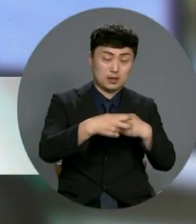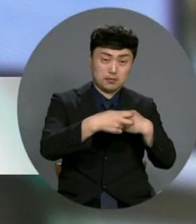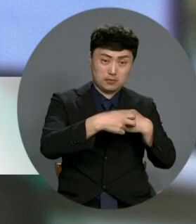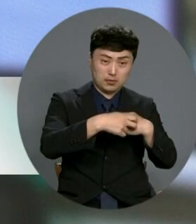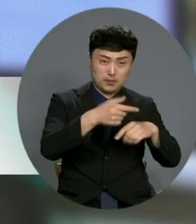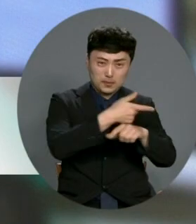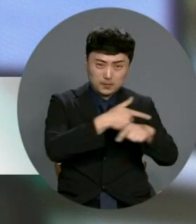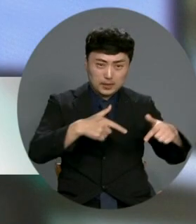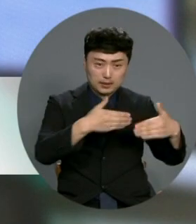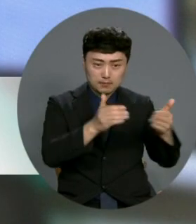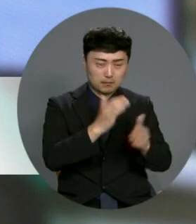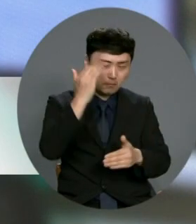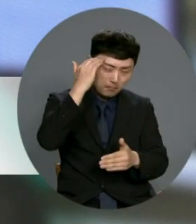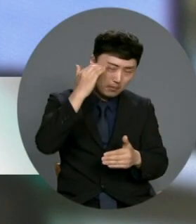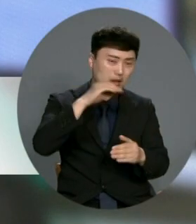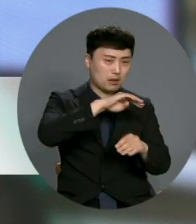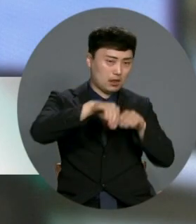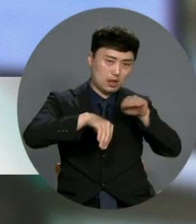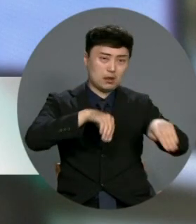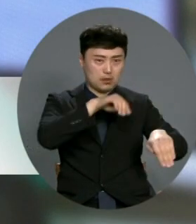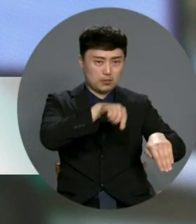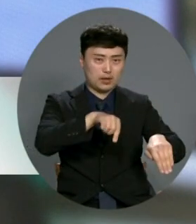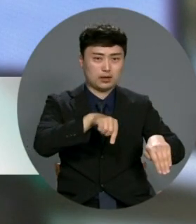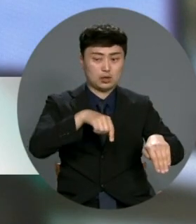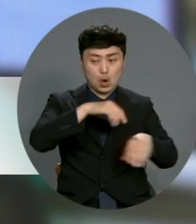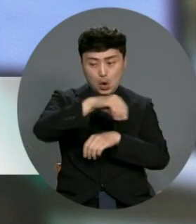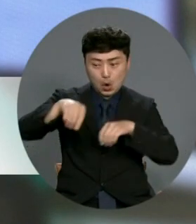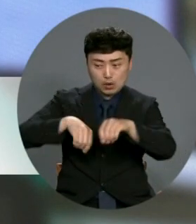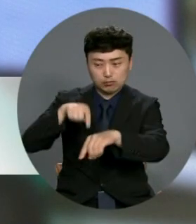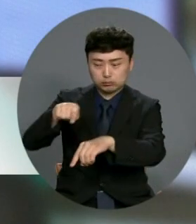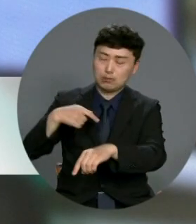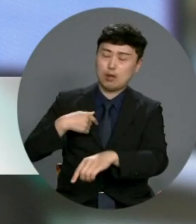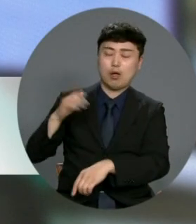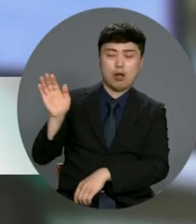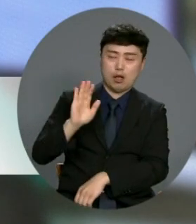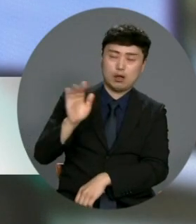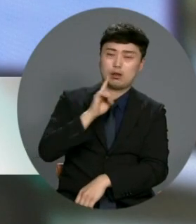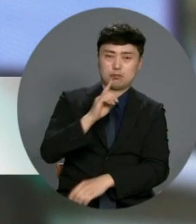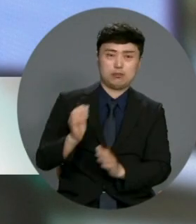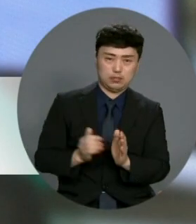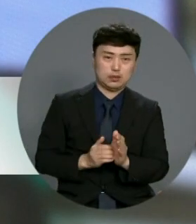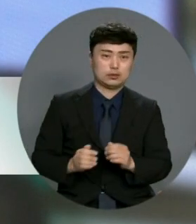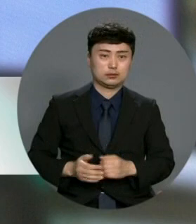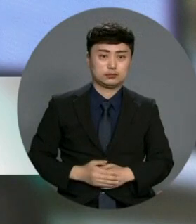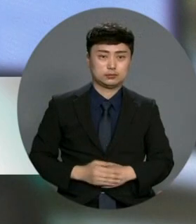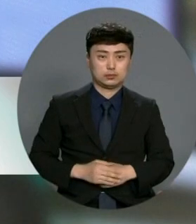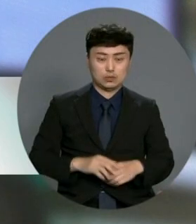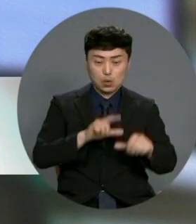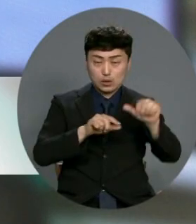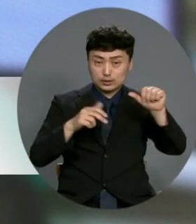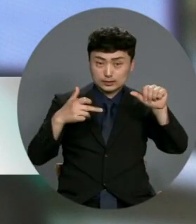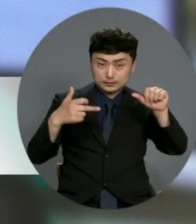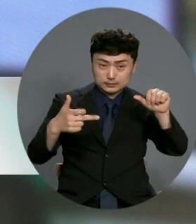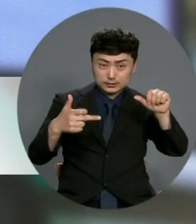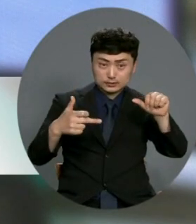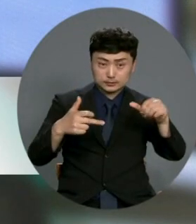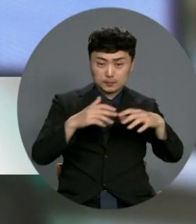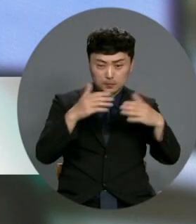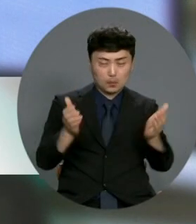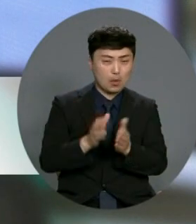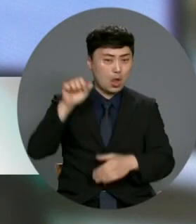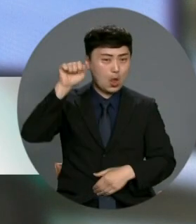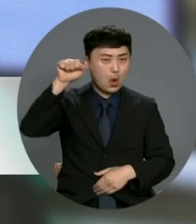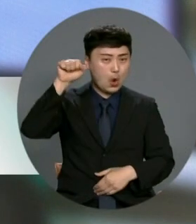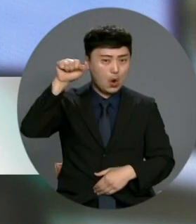있습니다. 간호사 단체는 전혀 그렇지 않다며 맞서고 있습니다. 오는 17일 총파업까지 예고된 가운데 의료계 갈등이